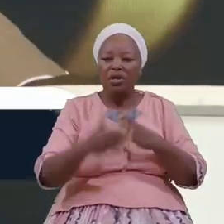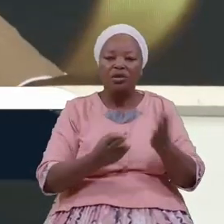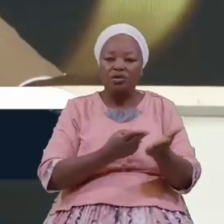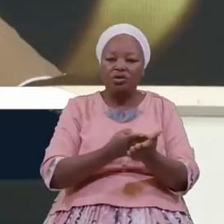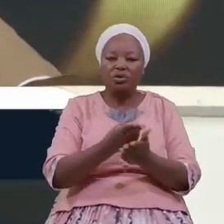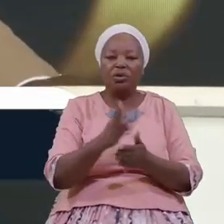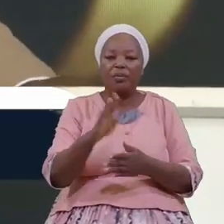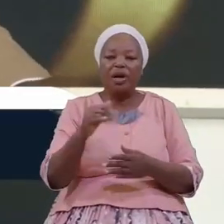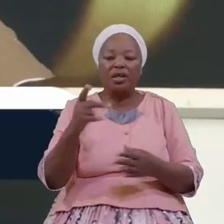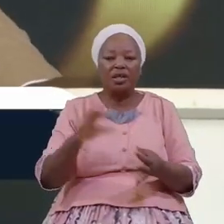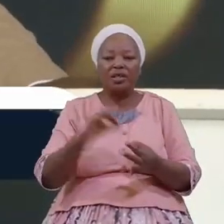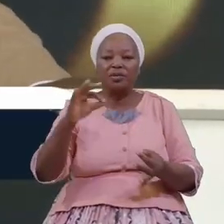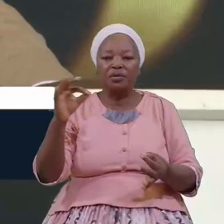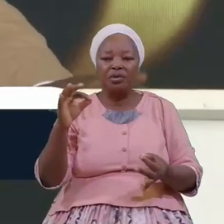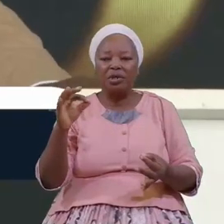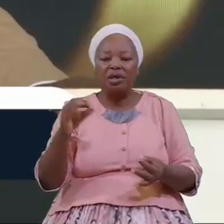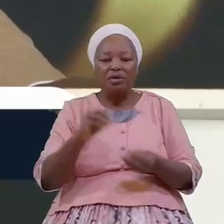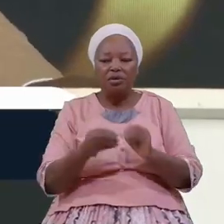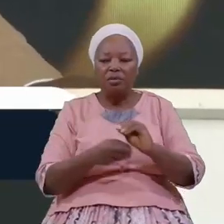de toute la vérité par l'Esprit.